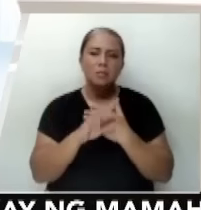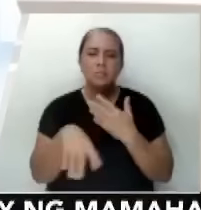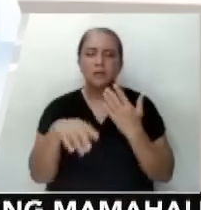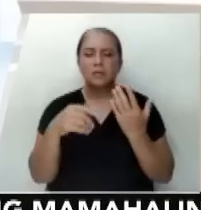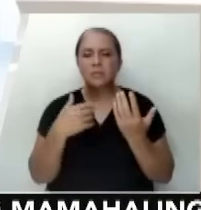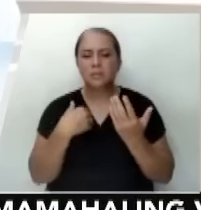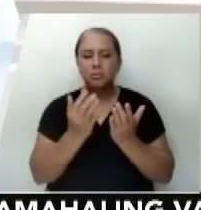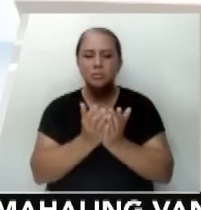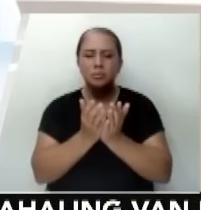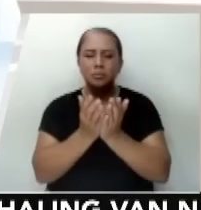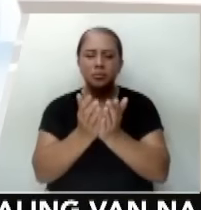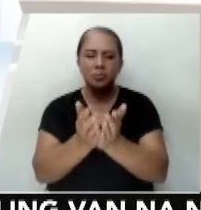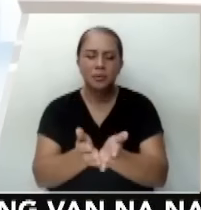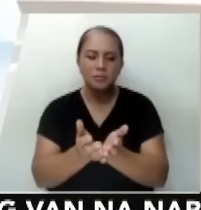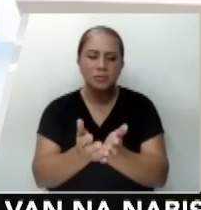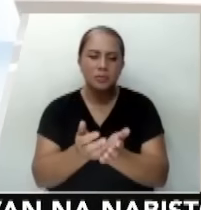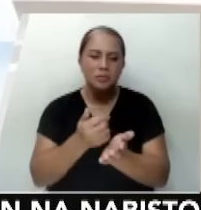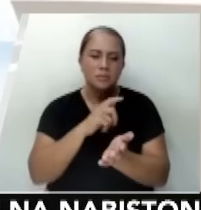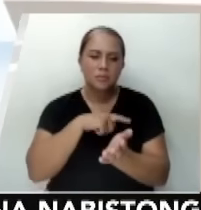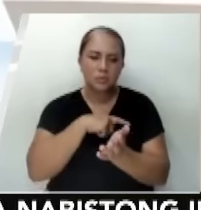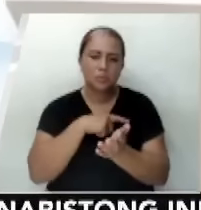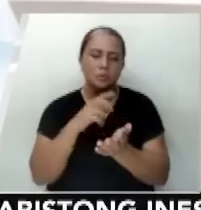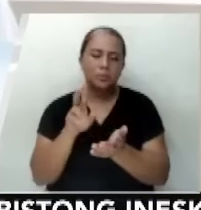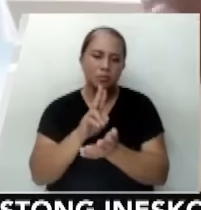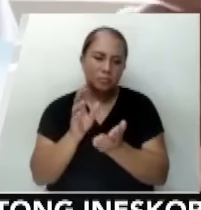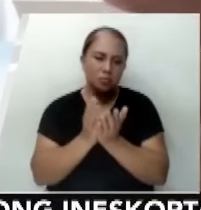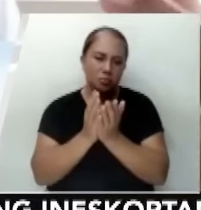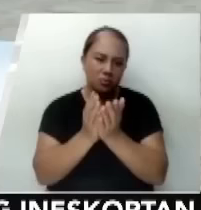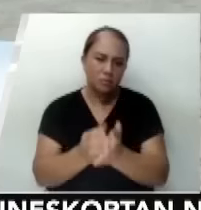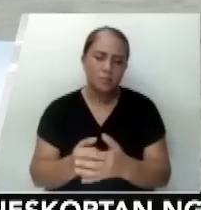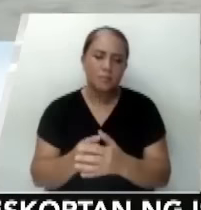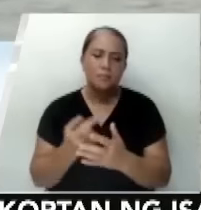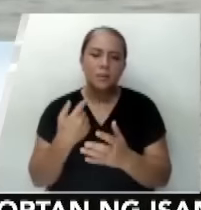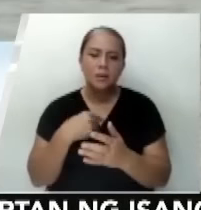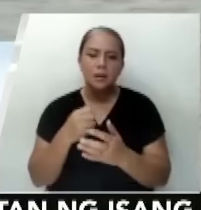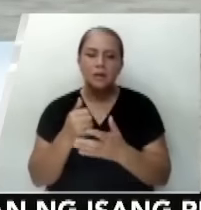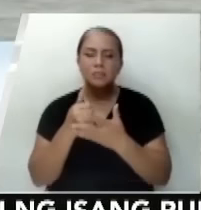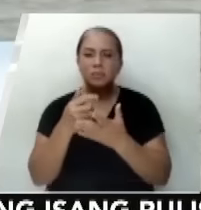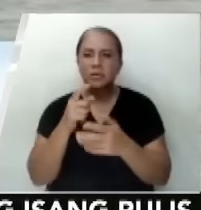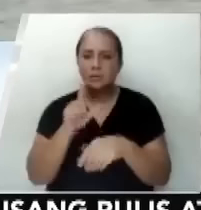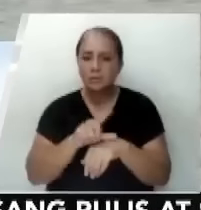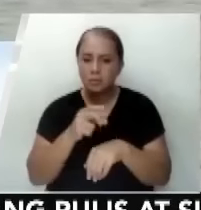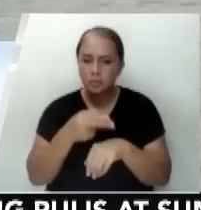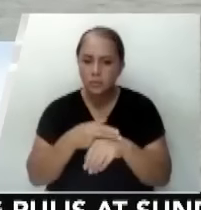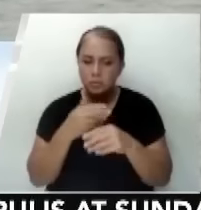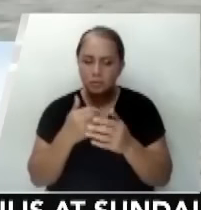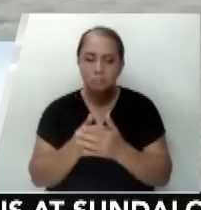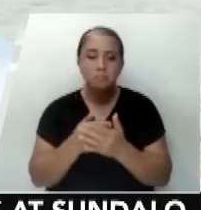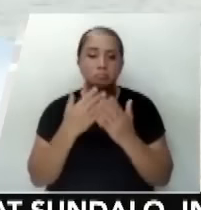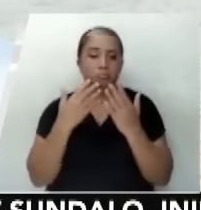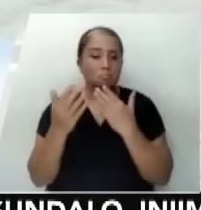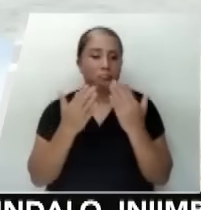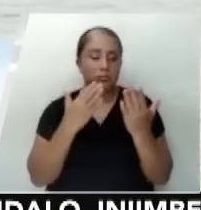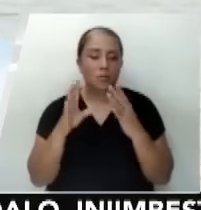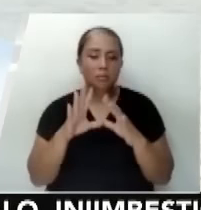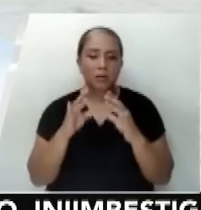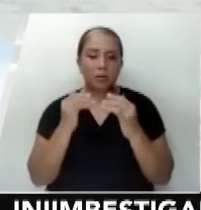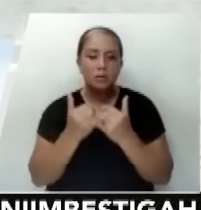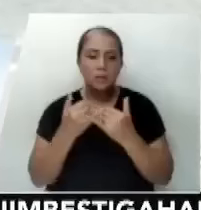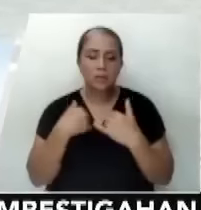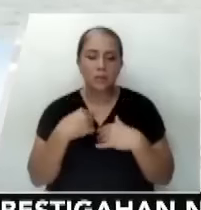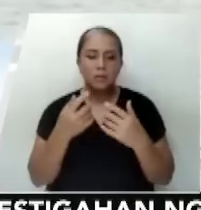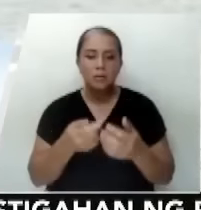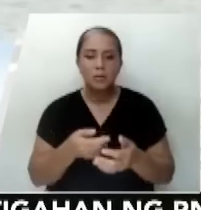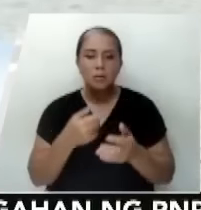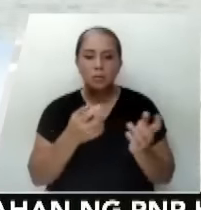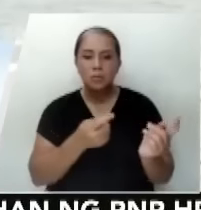pang sarili ko lang, sulo-sulo po ako sa bangka para po ako makapaghanap bahay ulit. Laking pasalamat naman ngayon ang barangay na naialis na sa Pampang at nadala